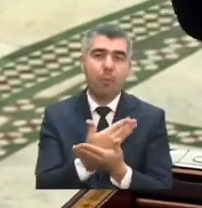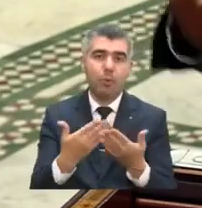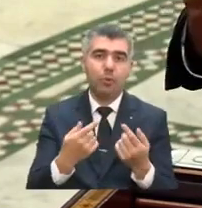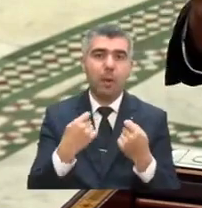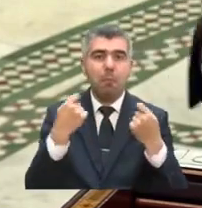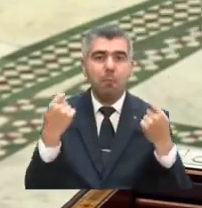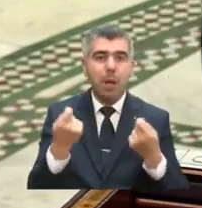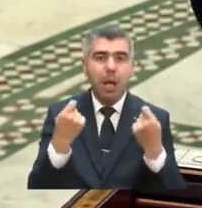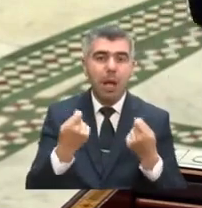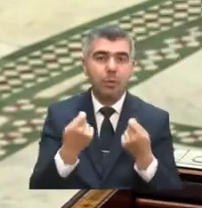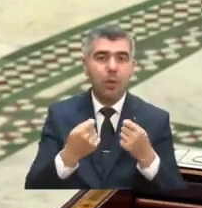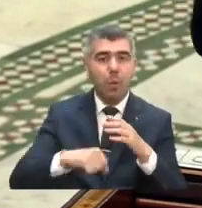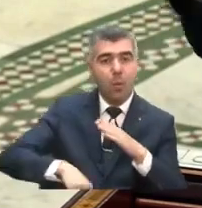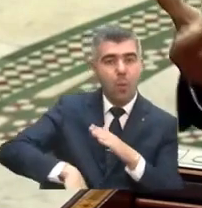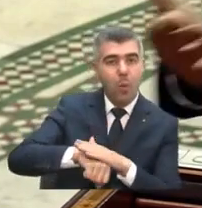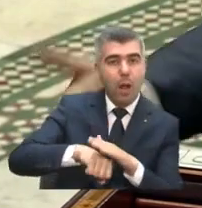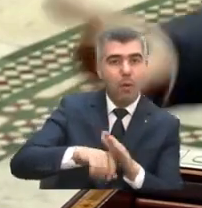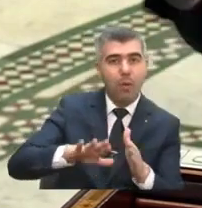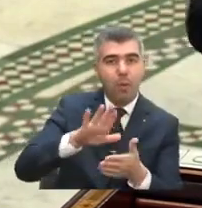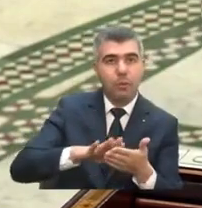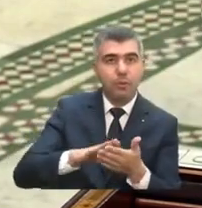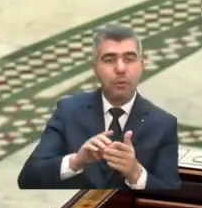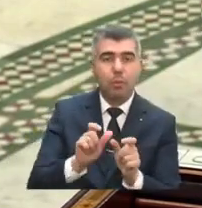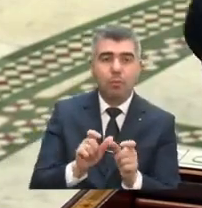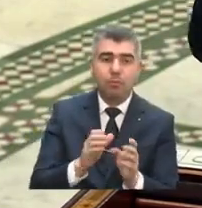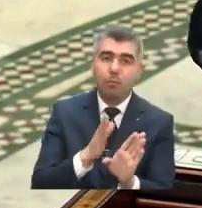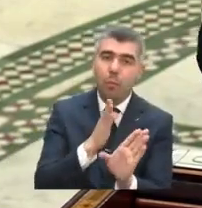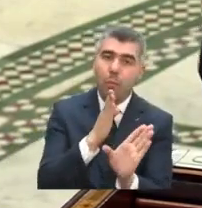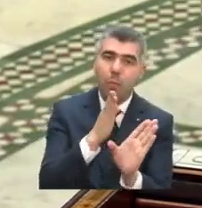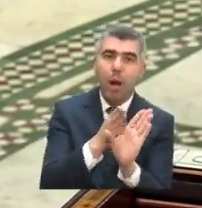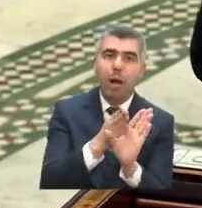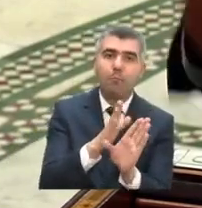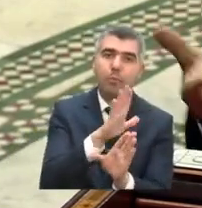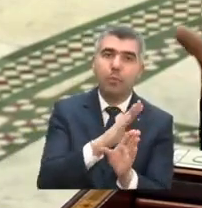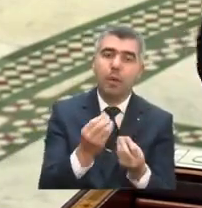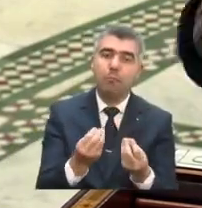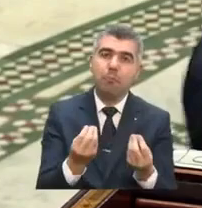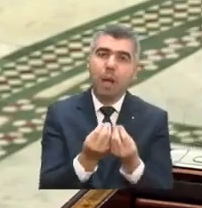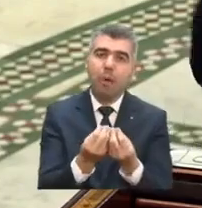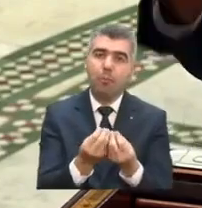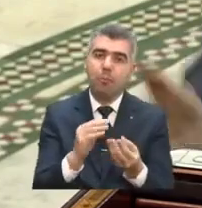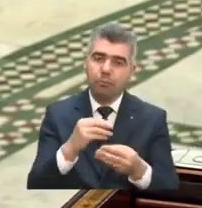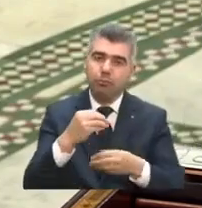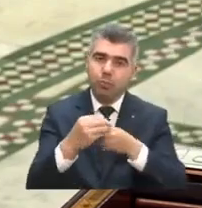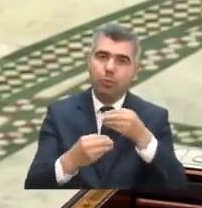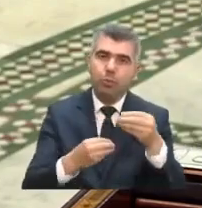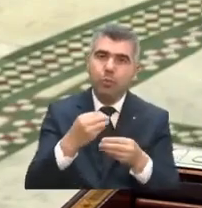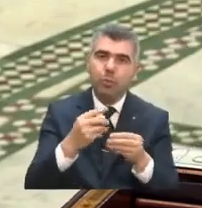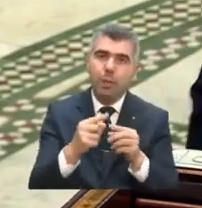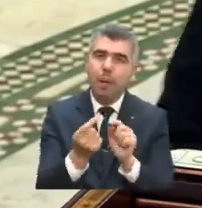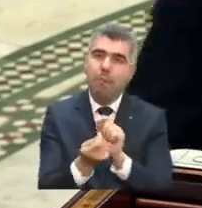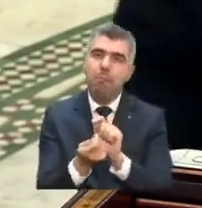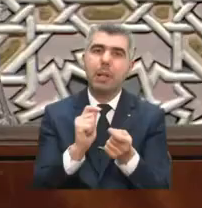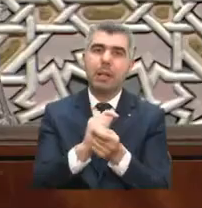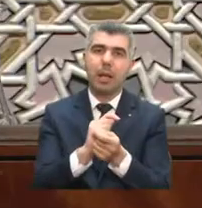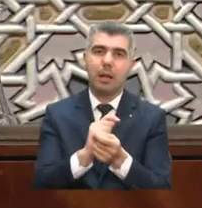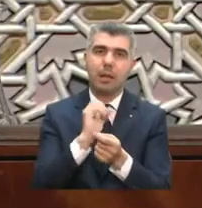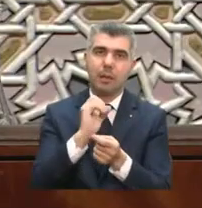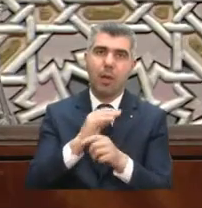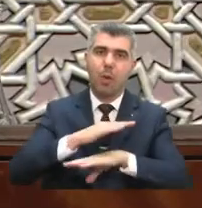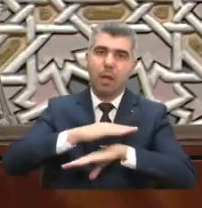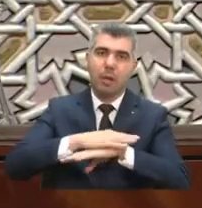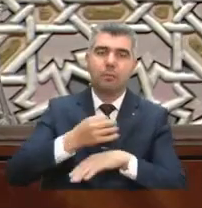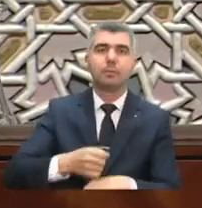المهرجانات في التيرانات، ونواكبوا هاد العملية ونجيبوهم عندنا باش بشوية بشوية يبدلوا الأسلوب حتى ديال التعبير ديالهم، وهذا هو الهدف. شكرا.